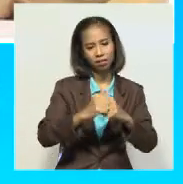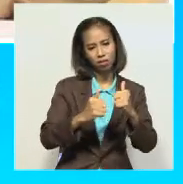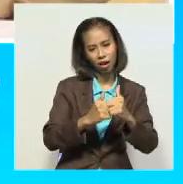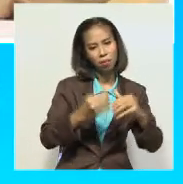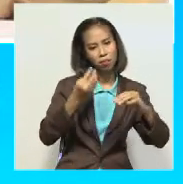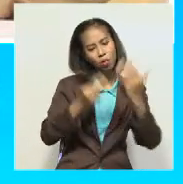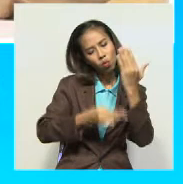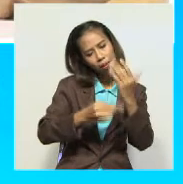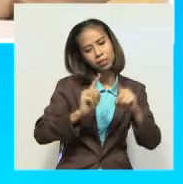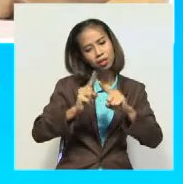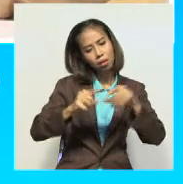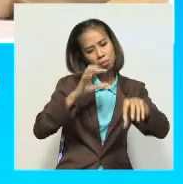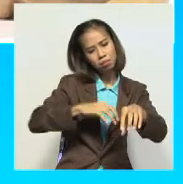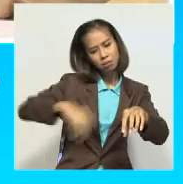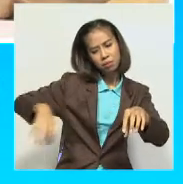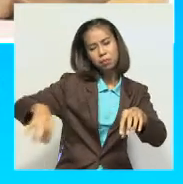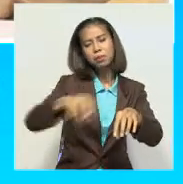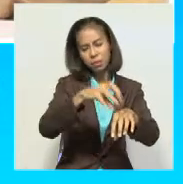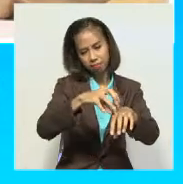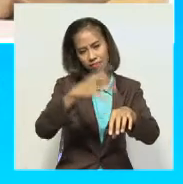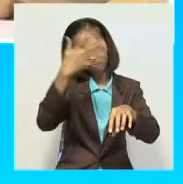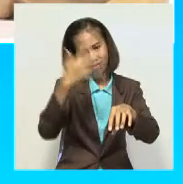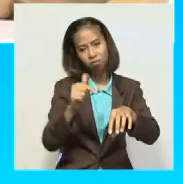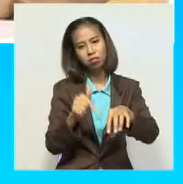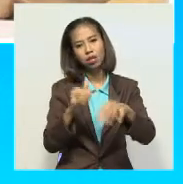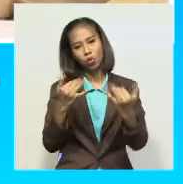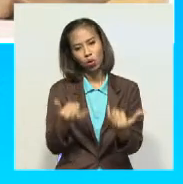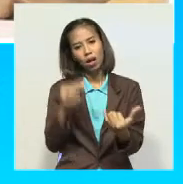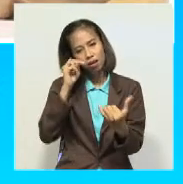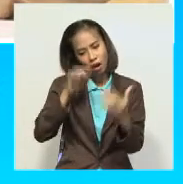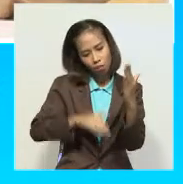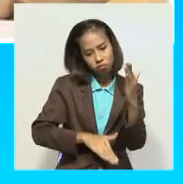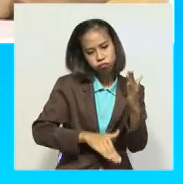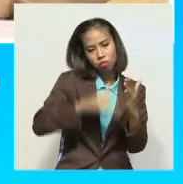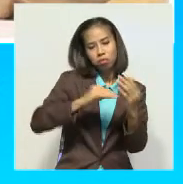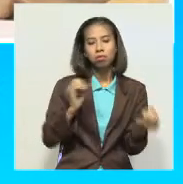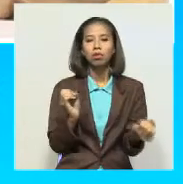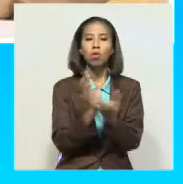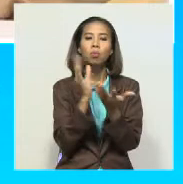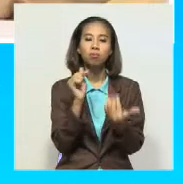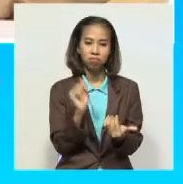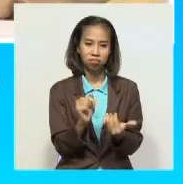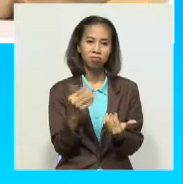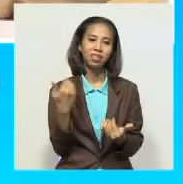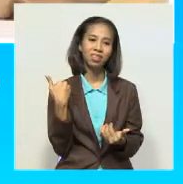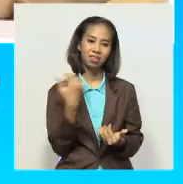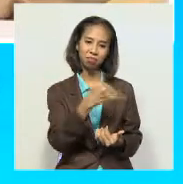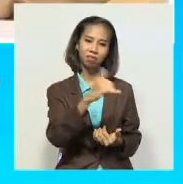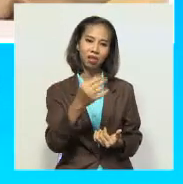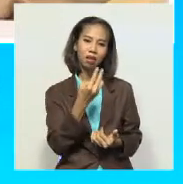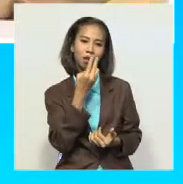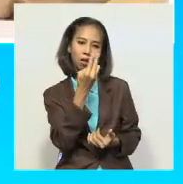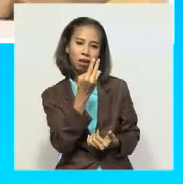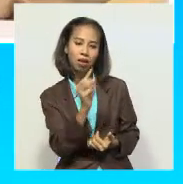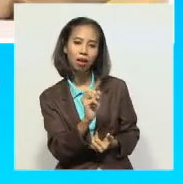หล่านี้ไปเพราะนั้นสิ่งปลูกสร้างเหล่านี้เนี่ยก็จะได้รับผลกระทบที่น้ำค่อนข้างเยอะที่ยังเห็นในภาพบางเห็นบางแห่งเนี่ยอาจจะเป็น